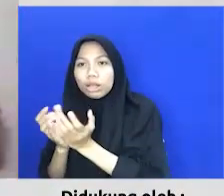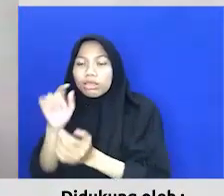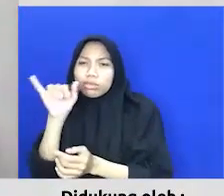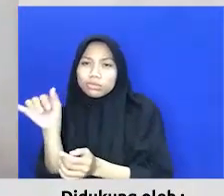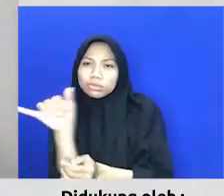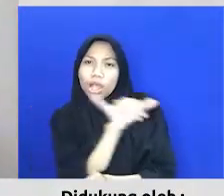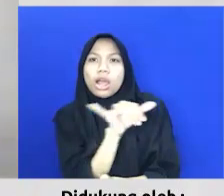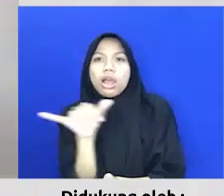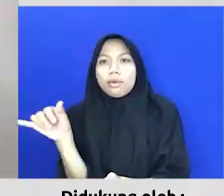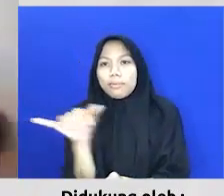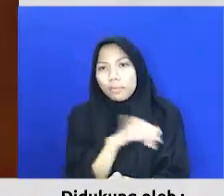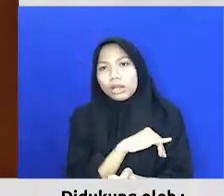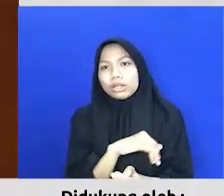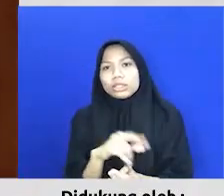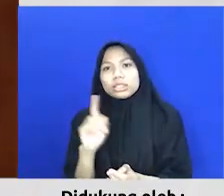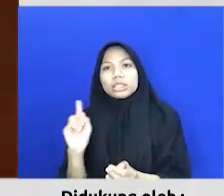itu beyond gitu.